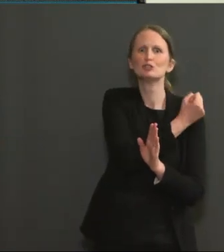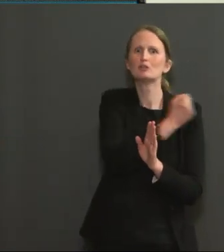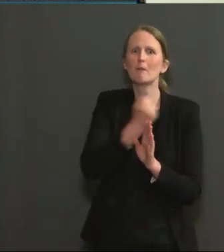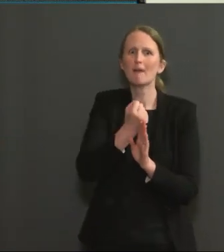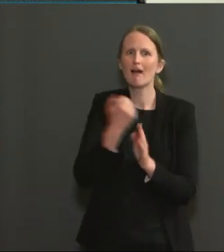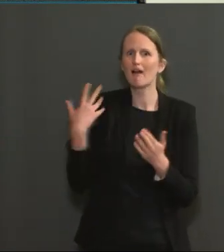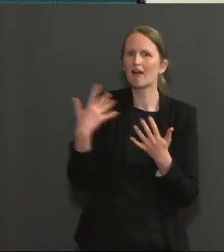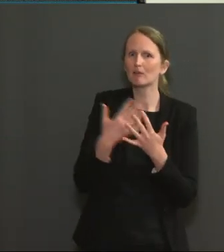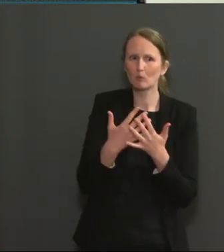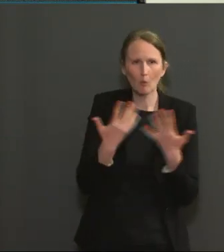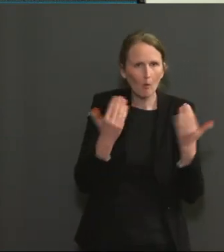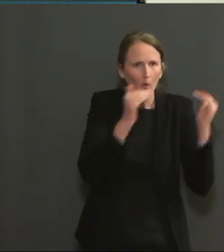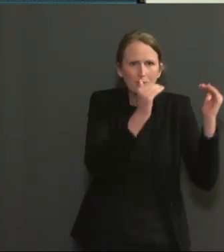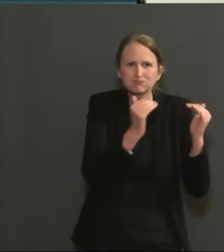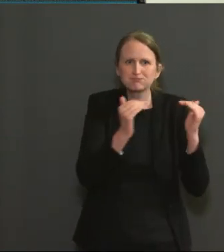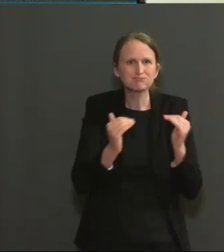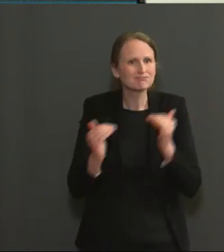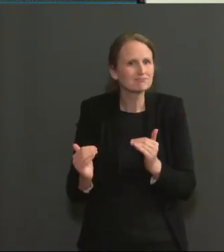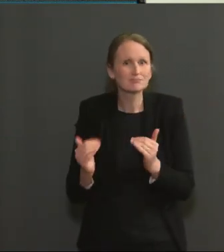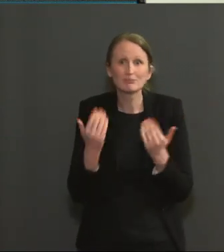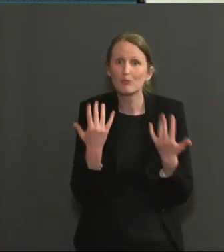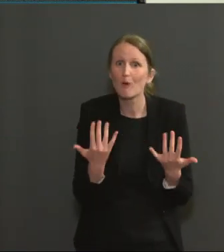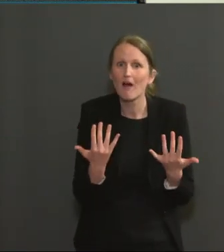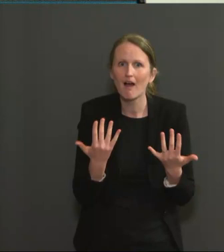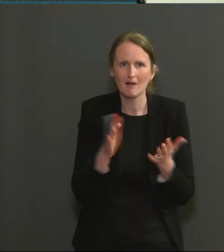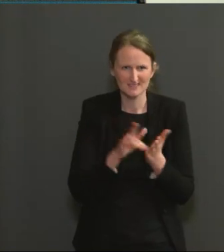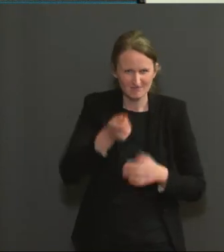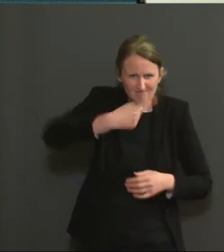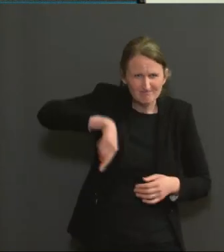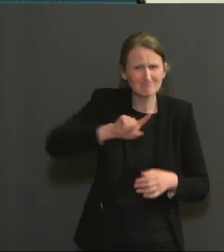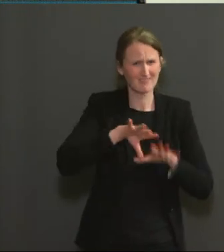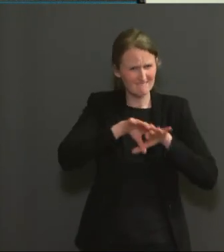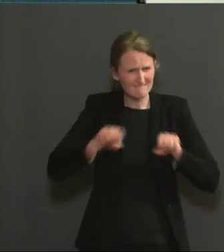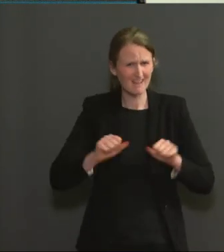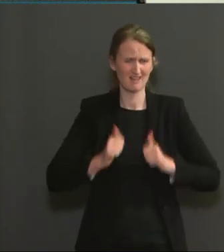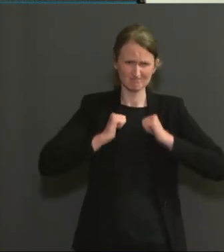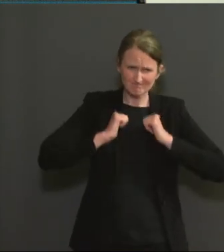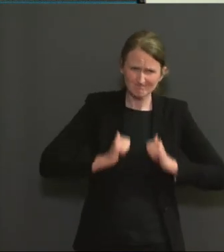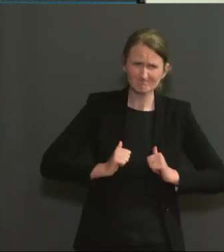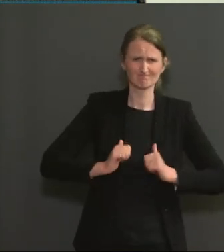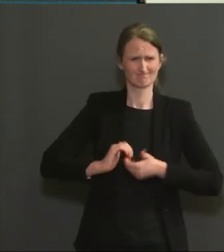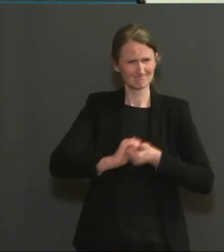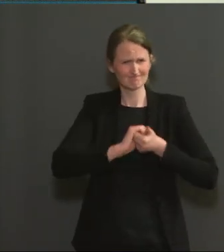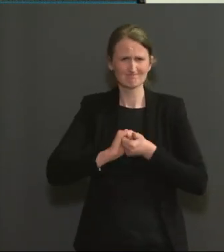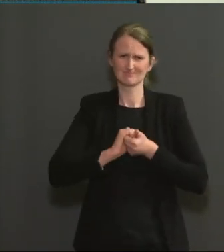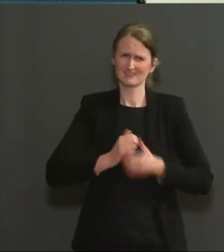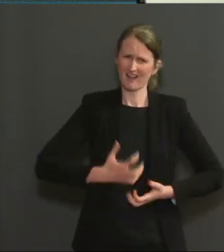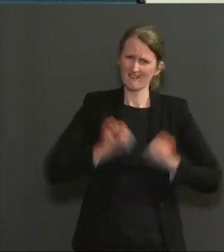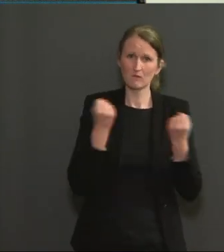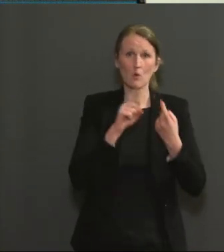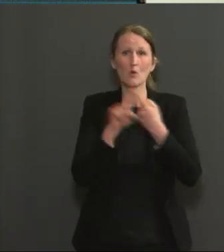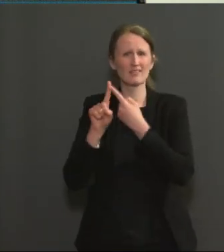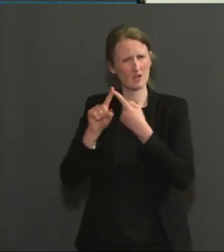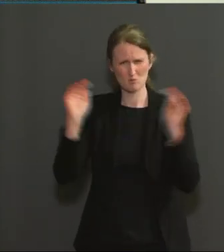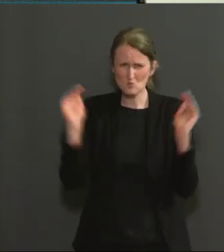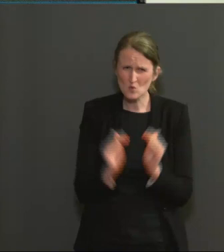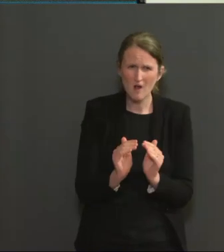avons tous fait ensemble que vous avez tous fait de manière à limiter vos contacts et à augmenter les précautions que vous connaissez maintenant de